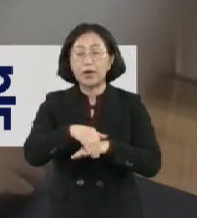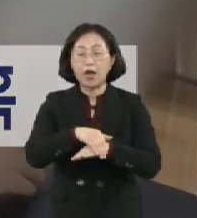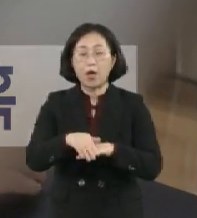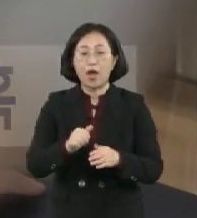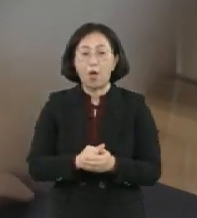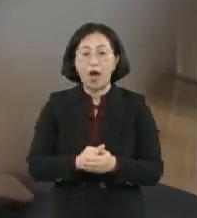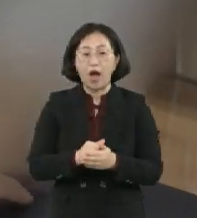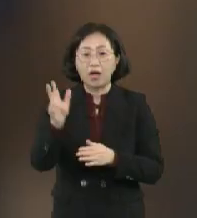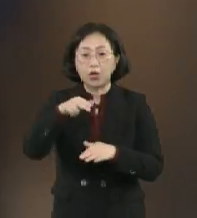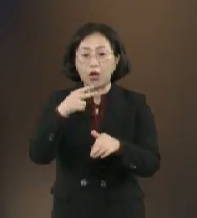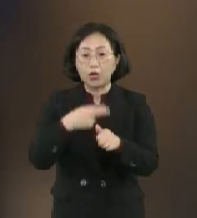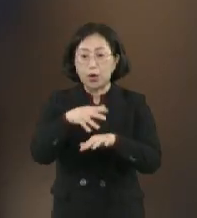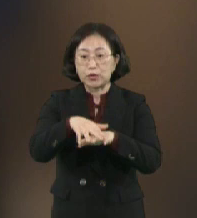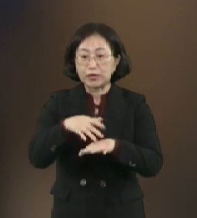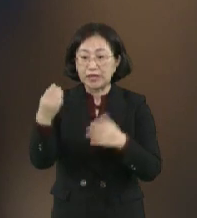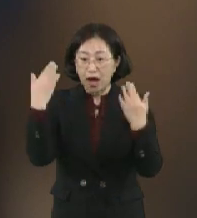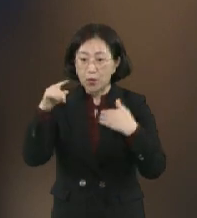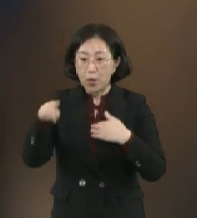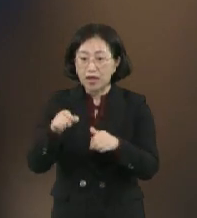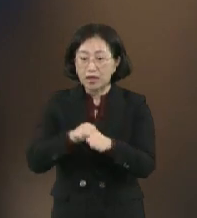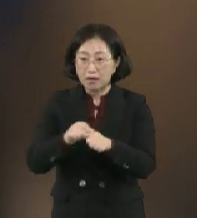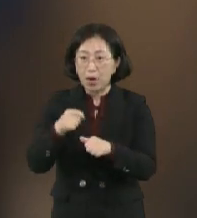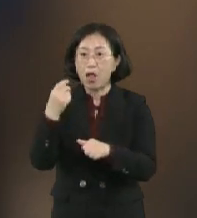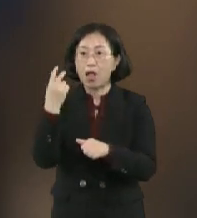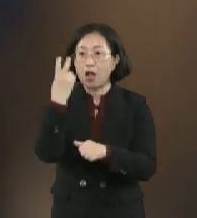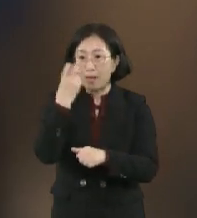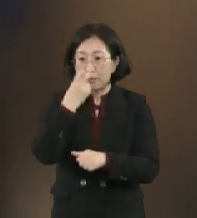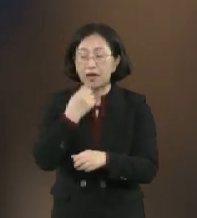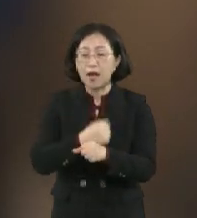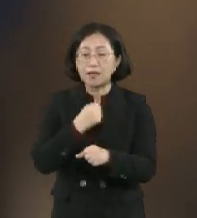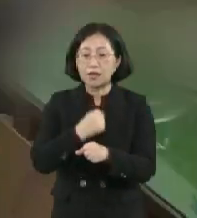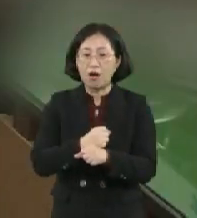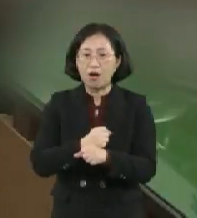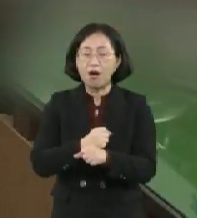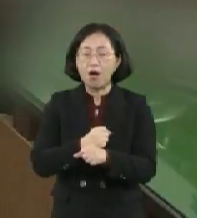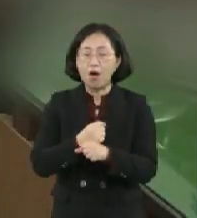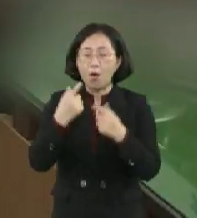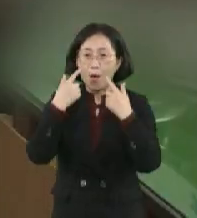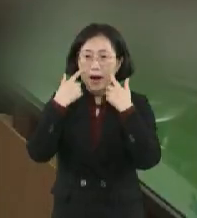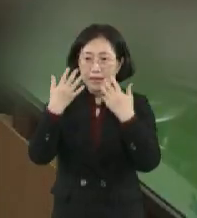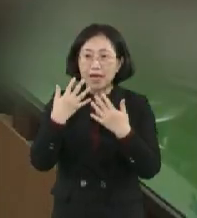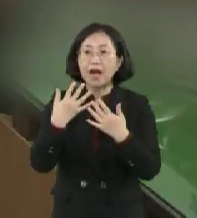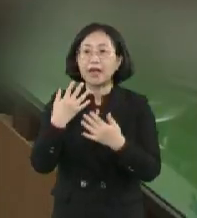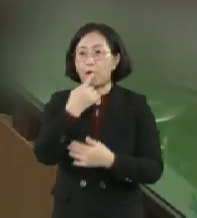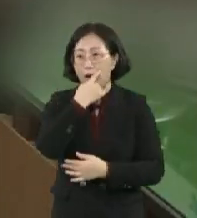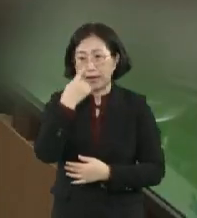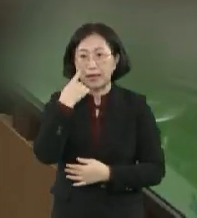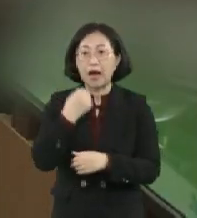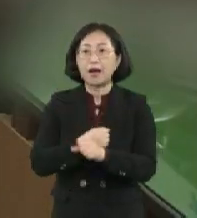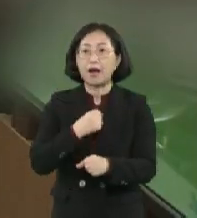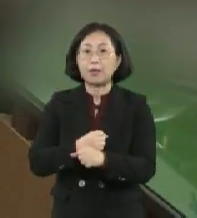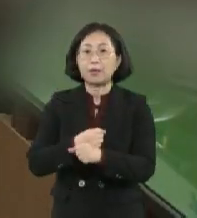전교조는 해당 학교에 대해 교육청이 특별감사를 벌여 진상을 밝혀줄 것을 요구했습니다